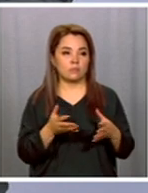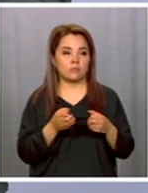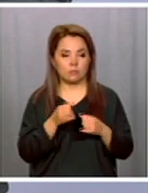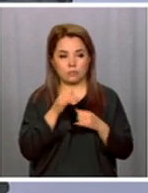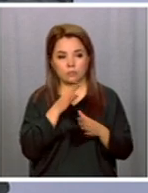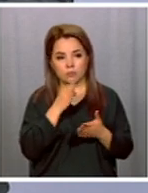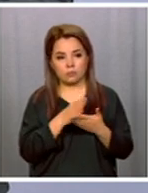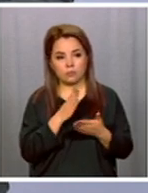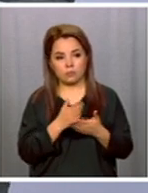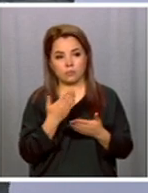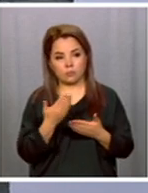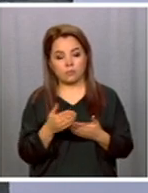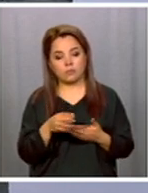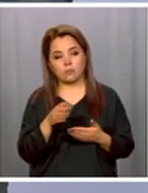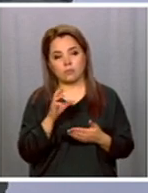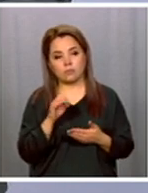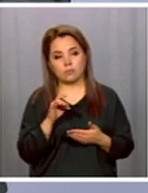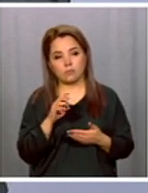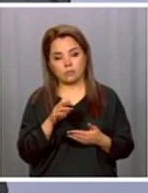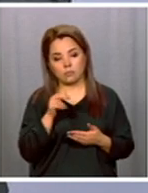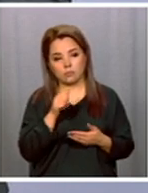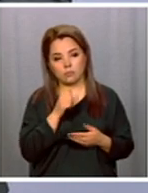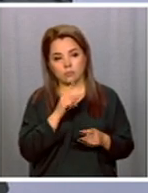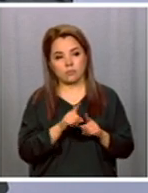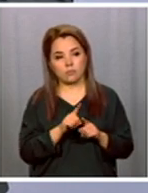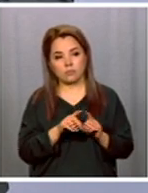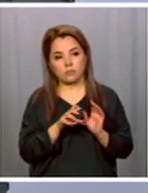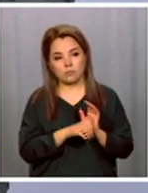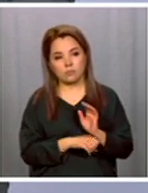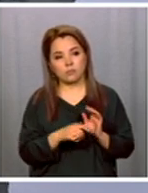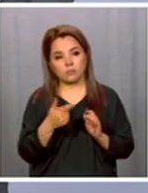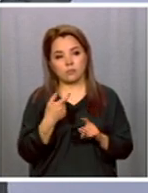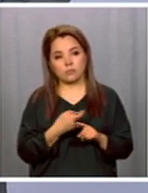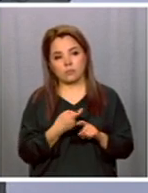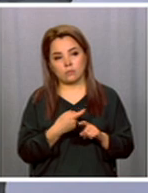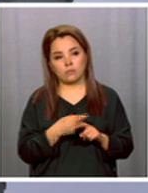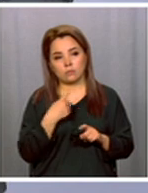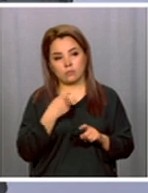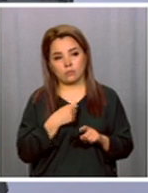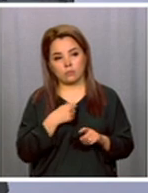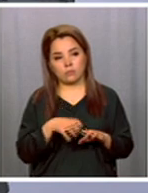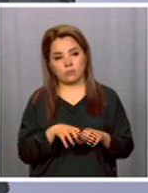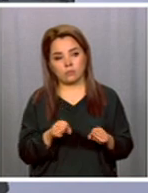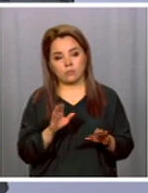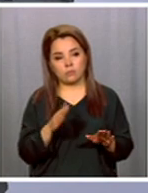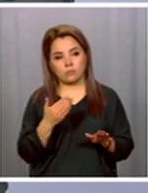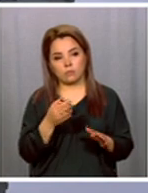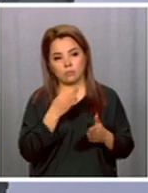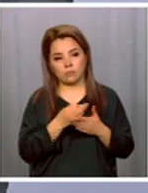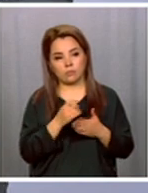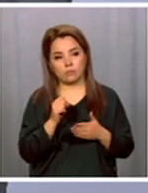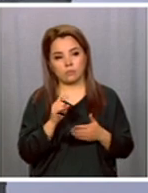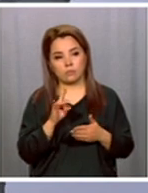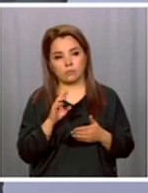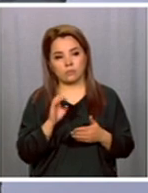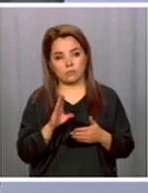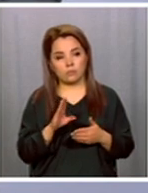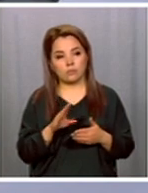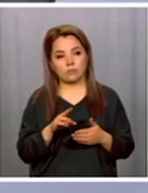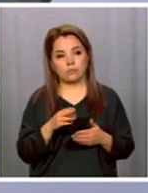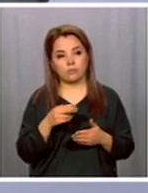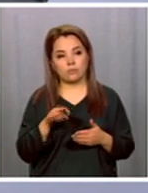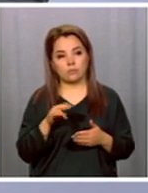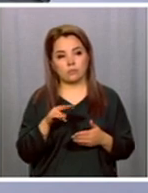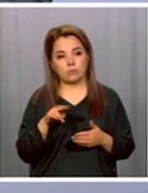болмады, және қыркүйек айының соңында гитлер әскерлері тек Киевті басып алып, Харков пен Донбасқа шабуыл